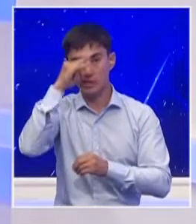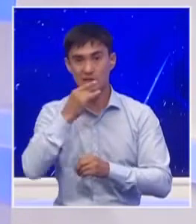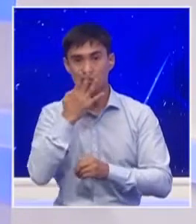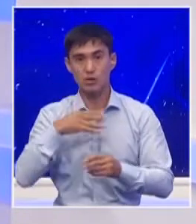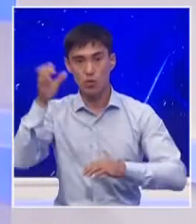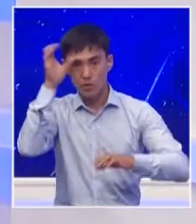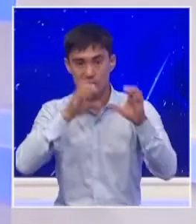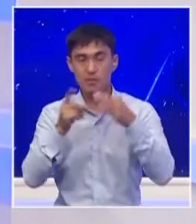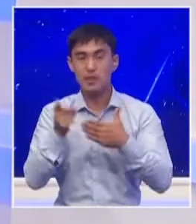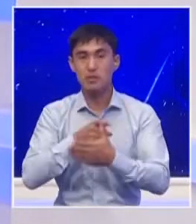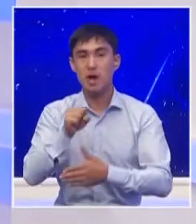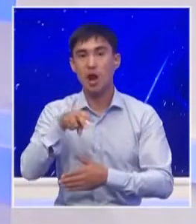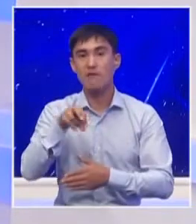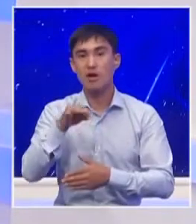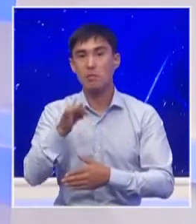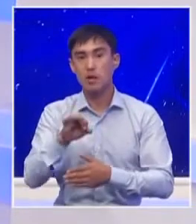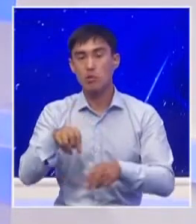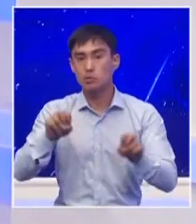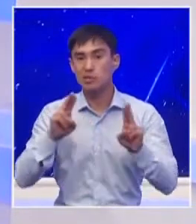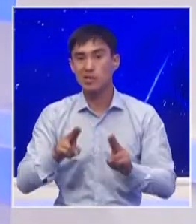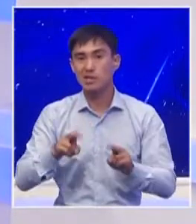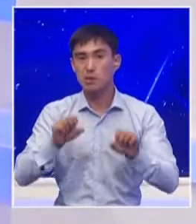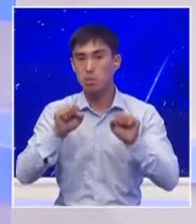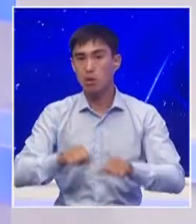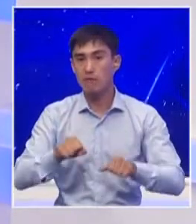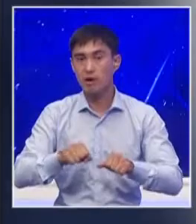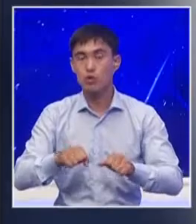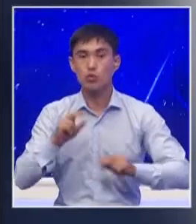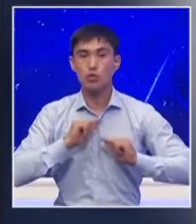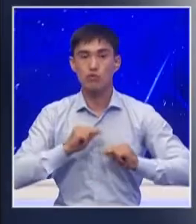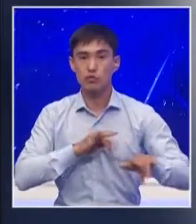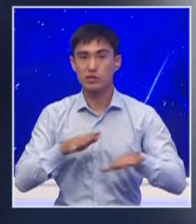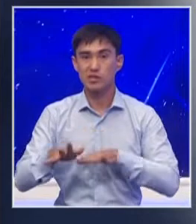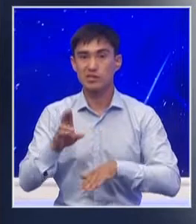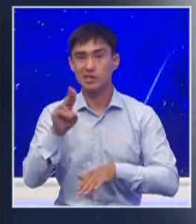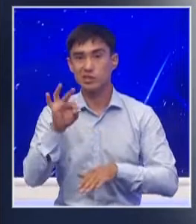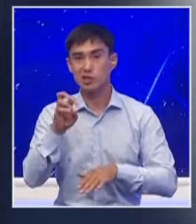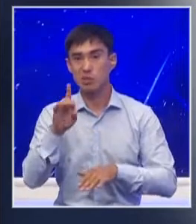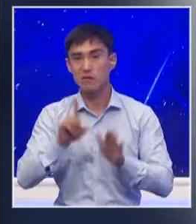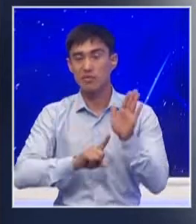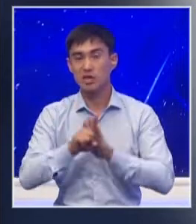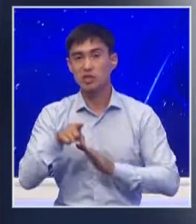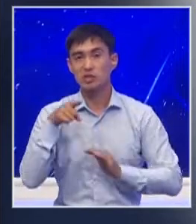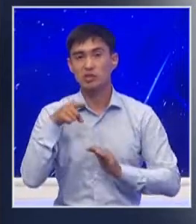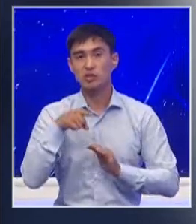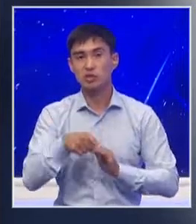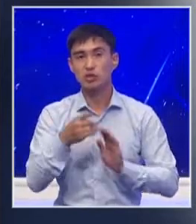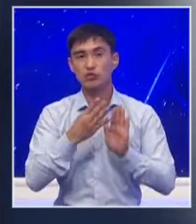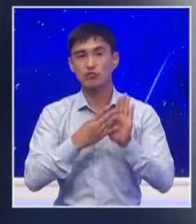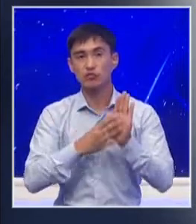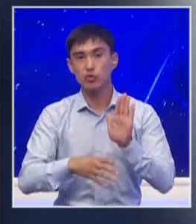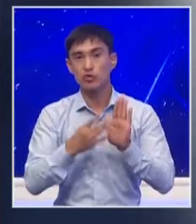университет имени аль-фараби по специальности право трудовую деятельность достаточно атабаев начал в